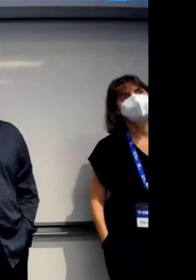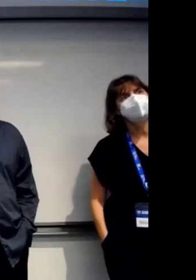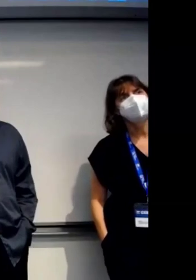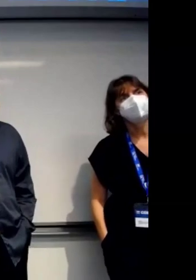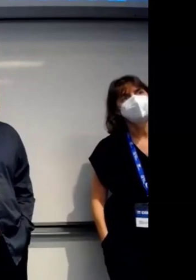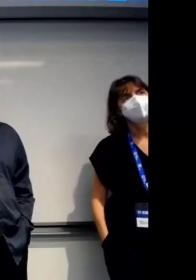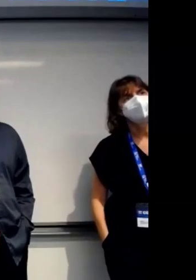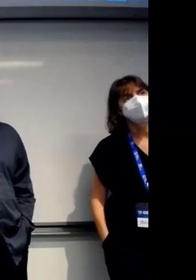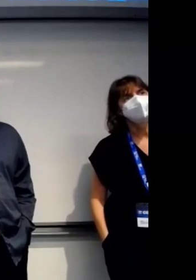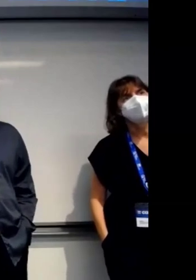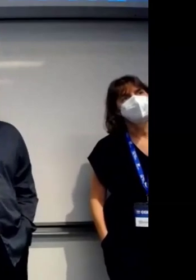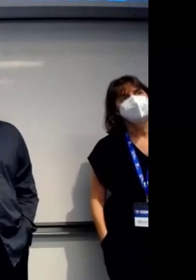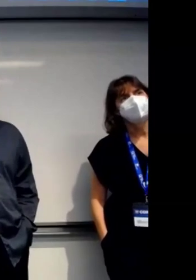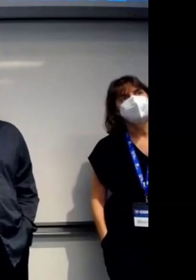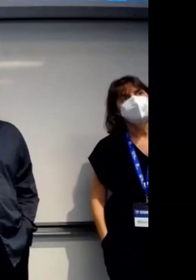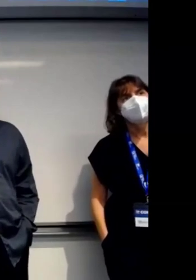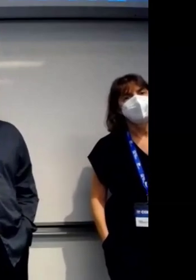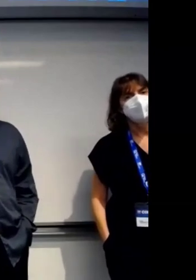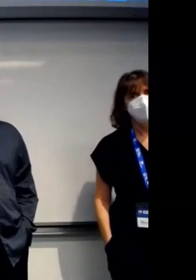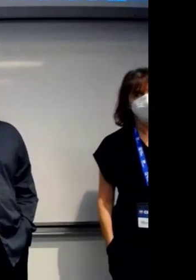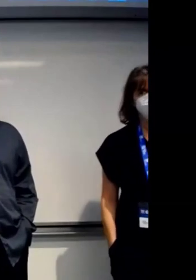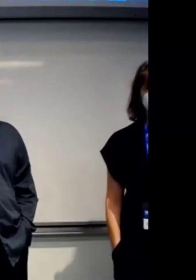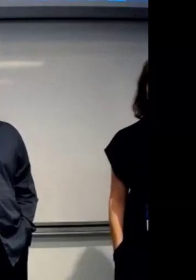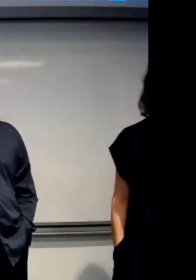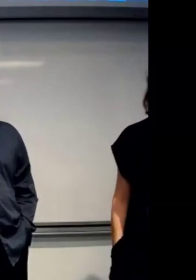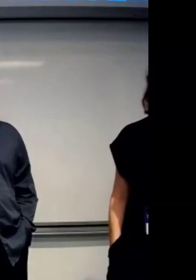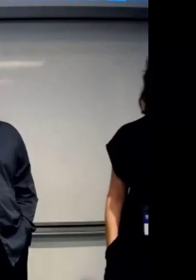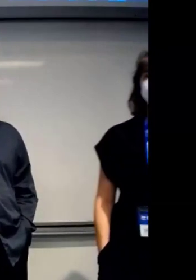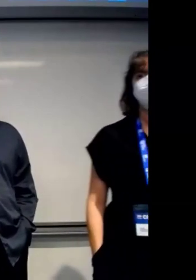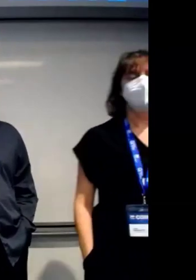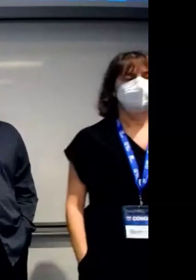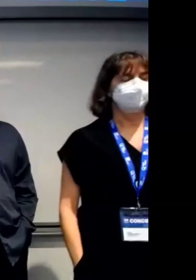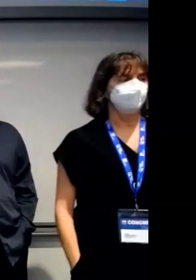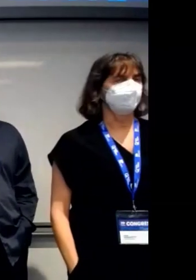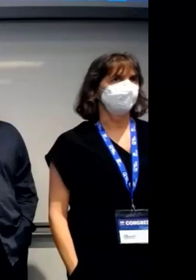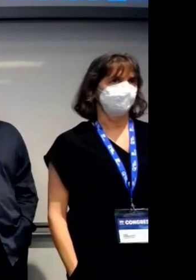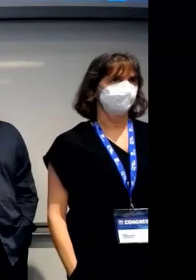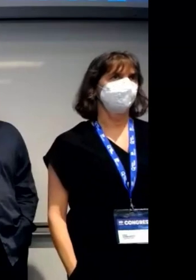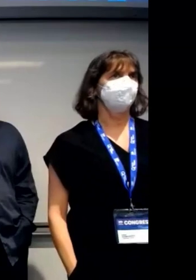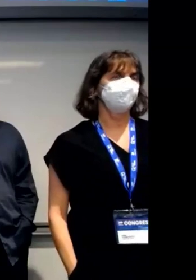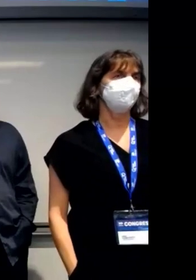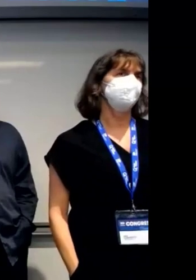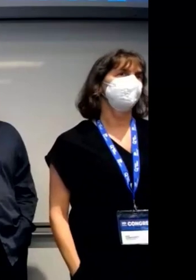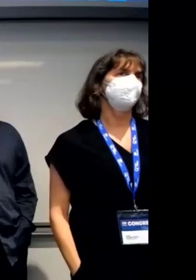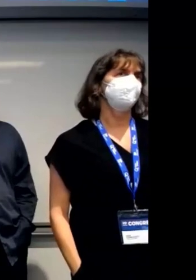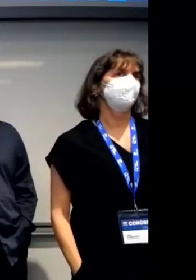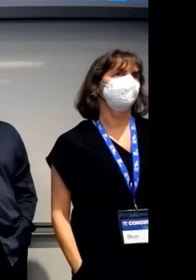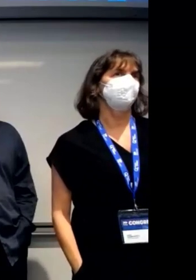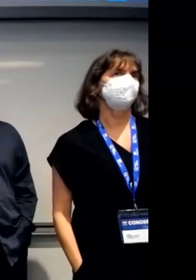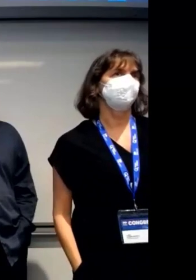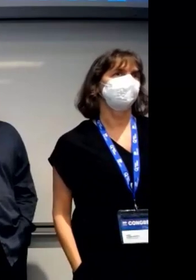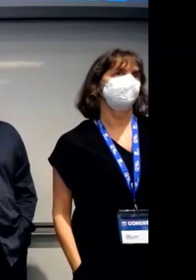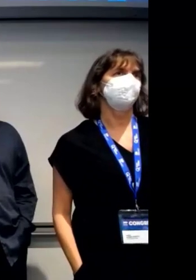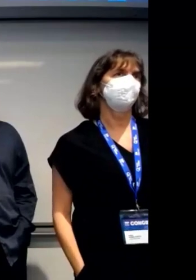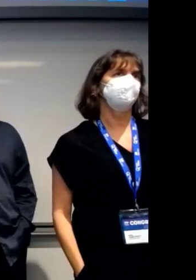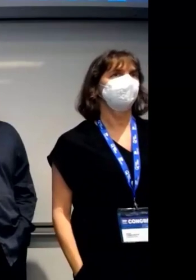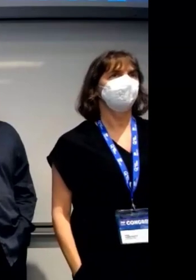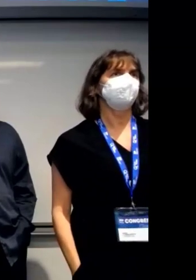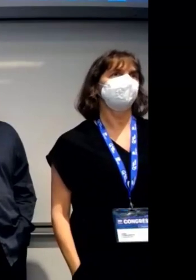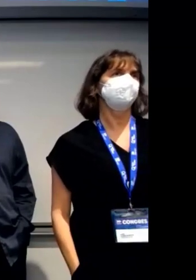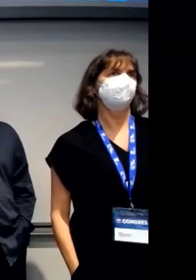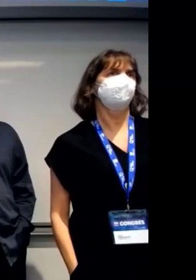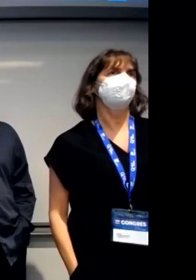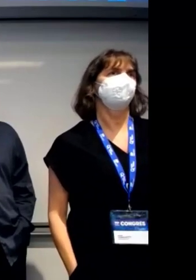Oui. Donc, vous pouvez héberger à l'intérieur de votre Facebook. Les choses sont directement intégrées à Pressbooks, puis on peut